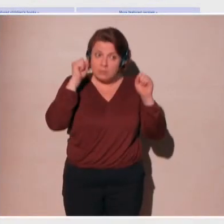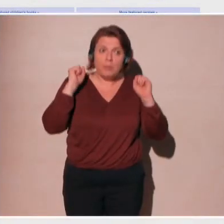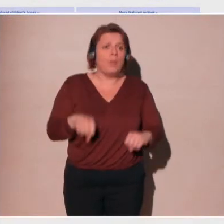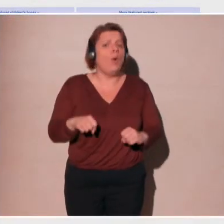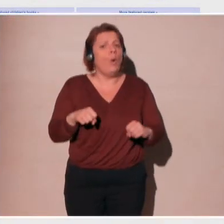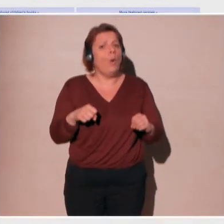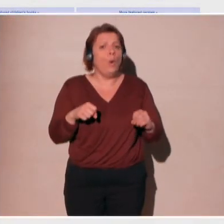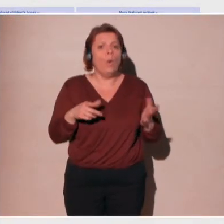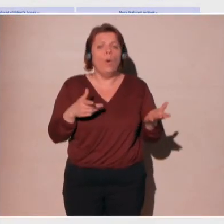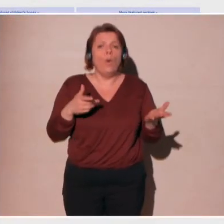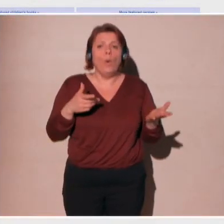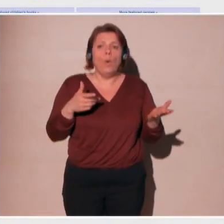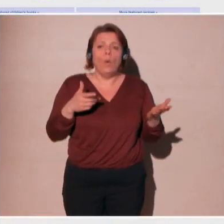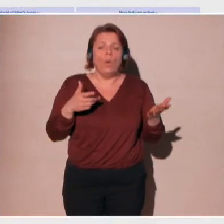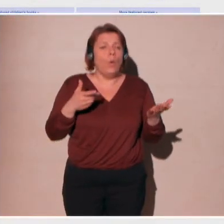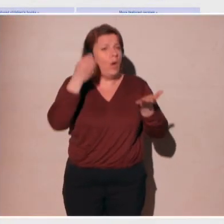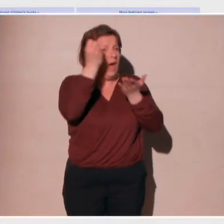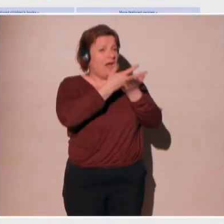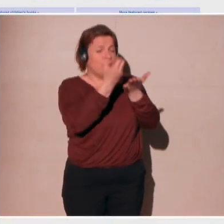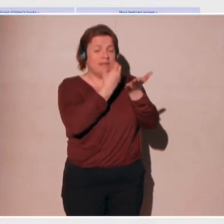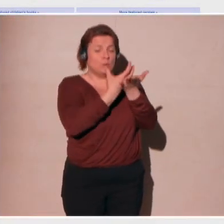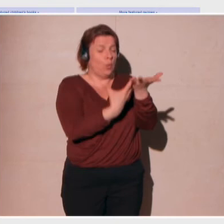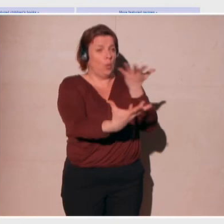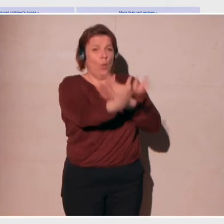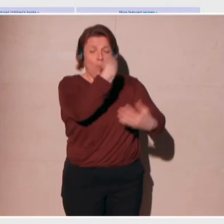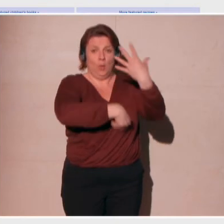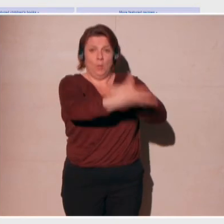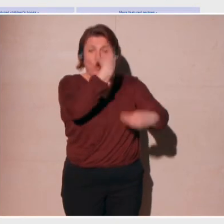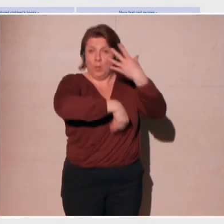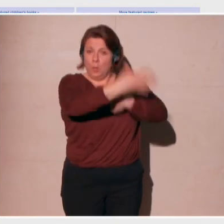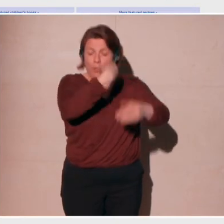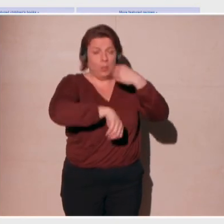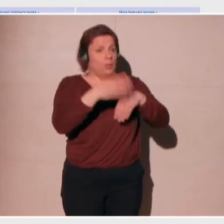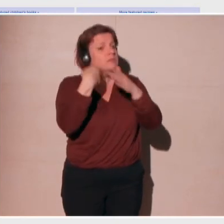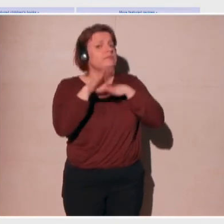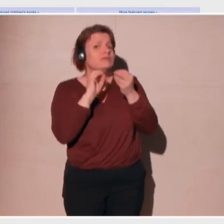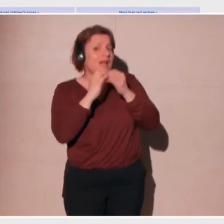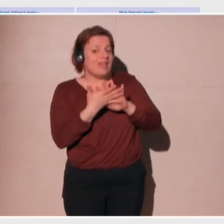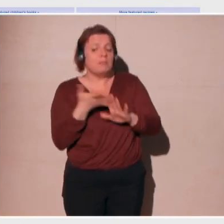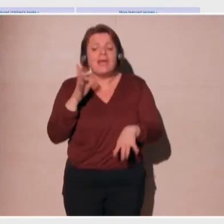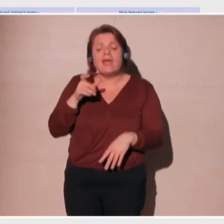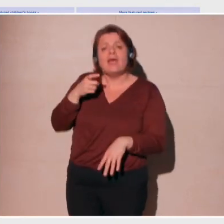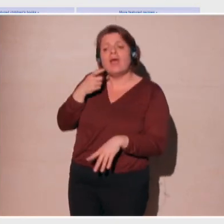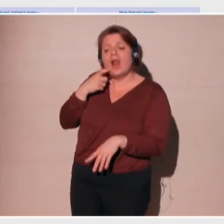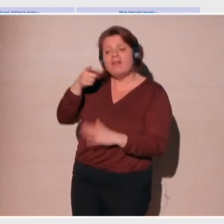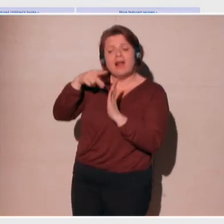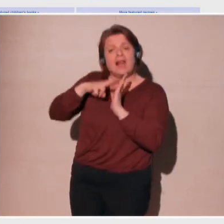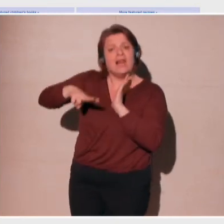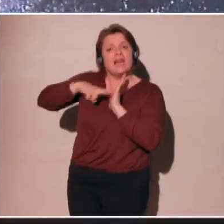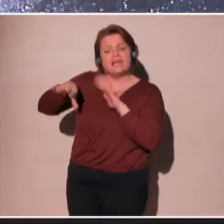de bénéficier d'une grande abondance d'informations disponibles sur Internet. Et ceux qui ne lisent pas bien